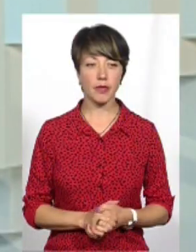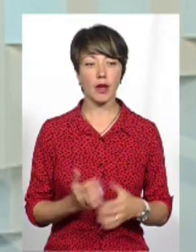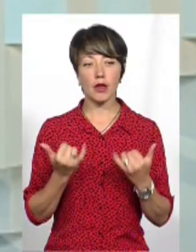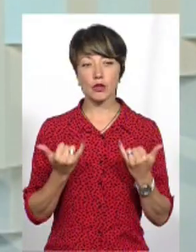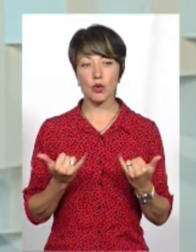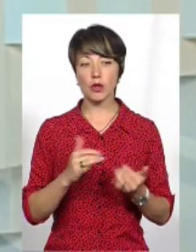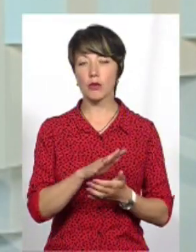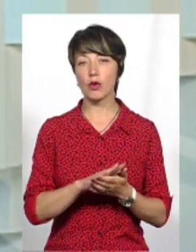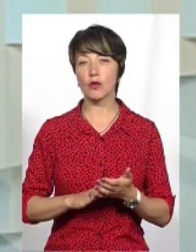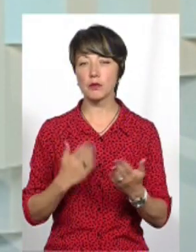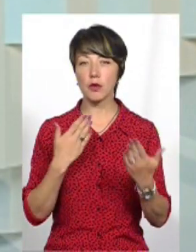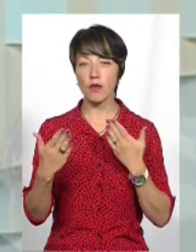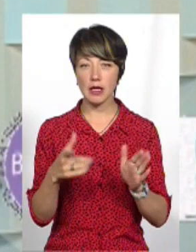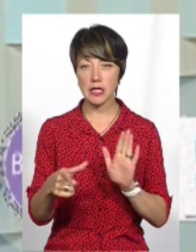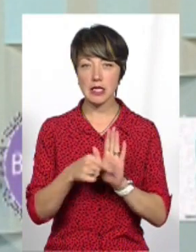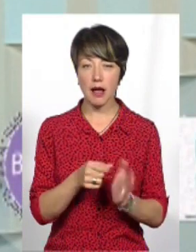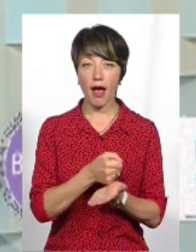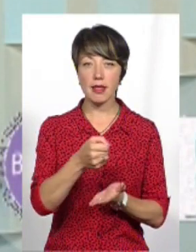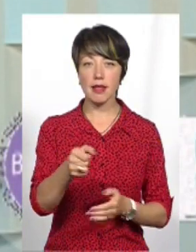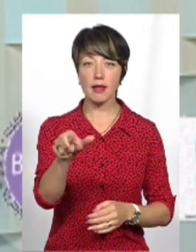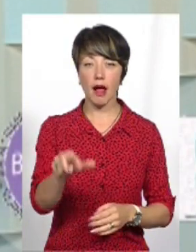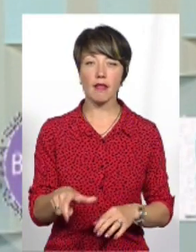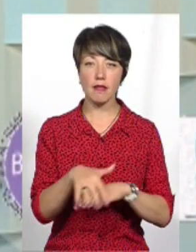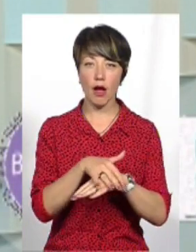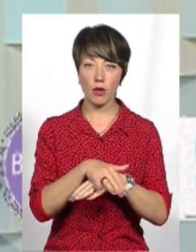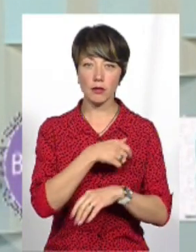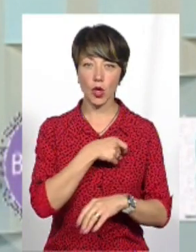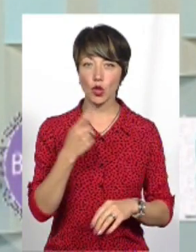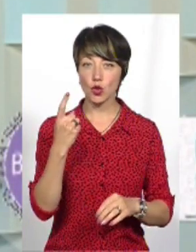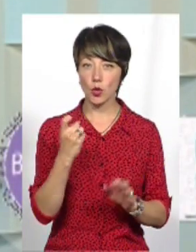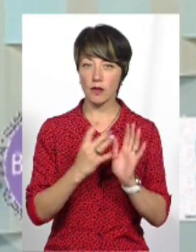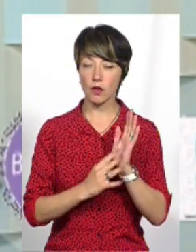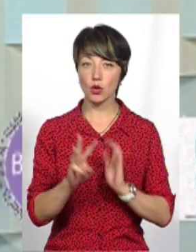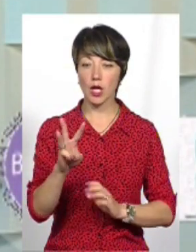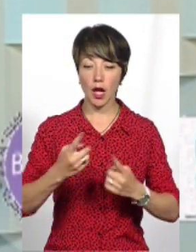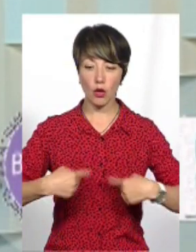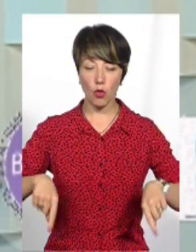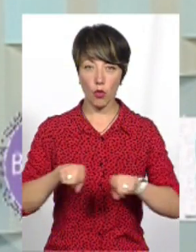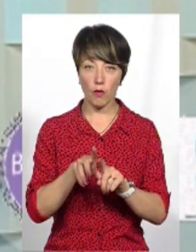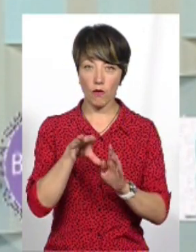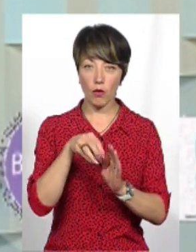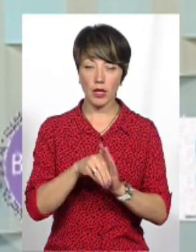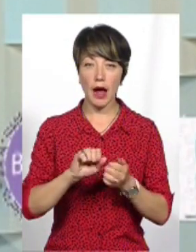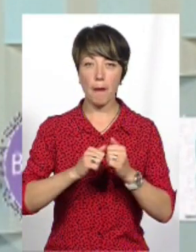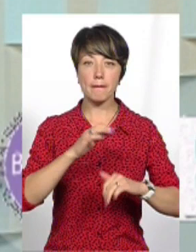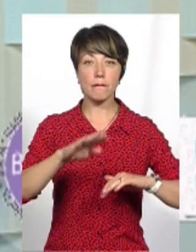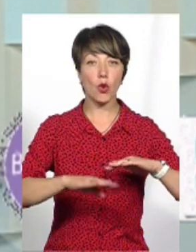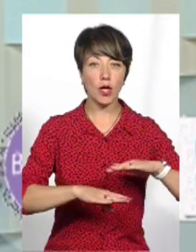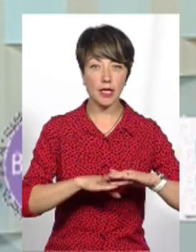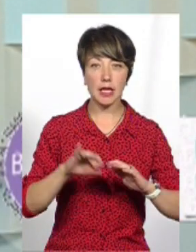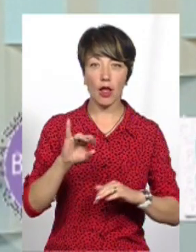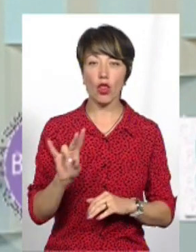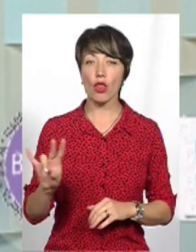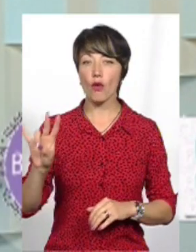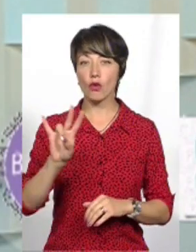Сьогодні продовжуємо спілкуватись із кандидатами у народні депутати від 193-го округу. Нагадую, його межі – це Кам'янець-Подільський